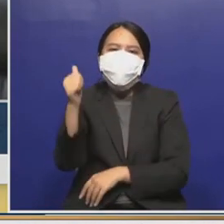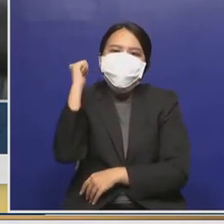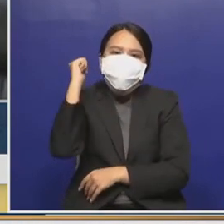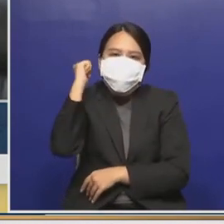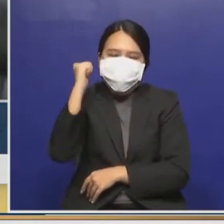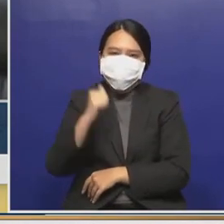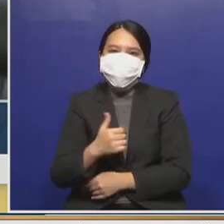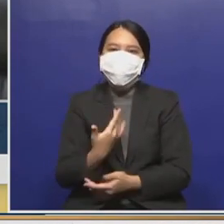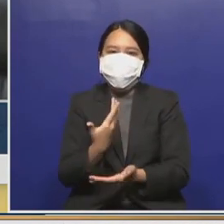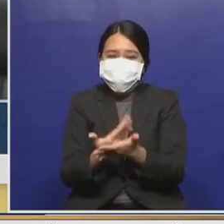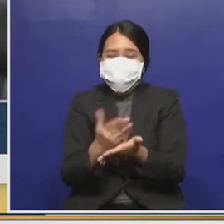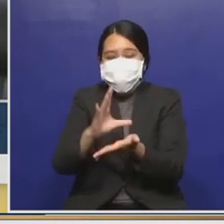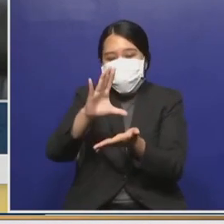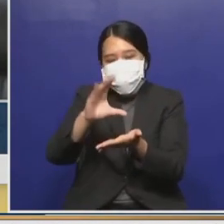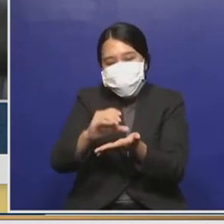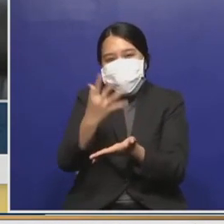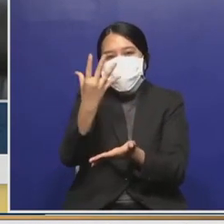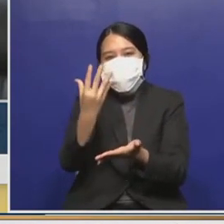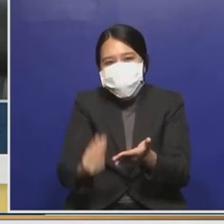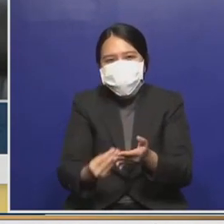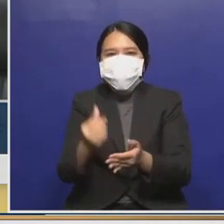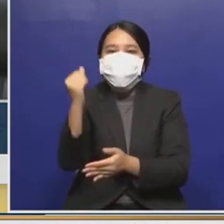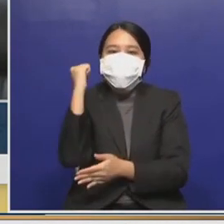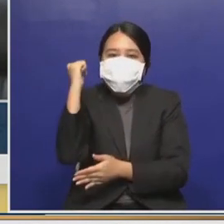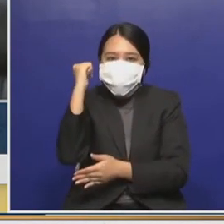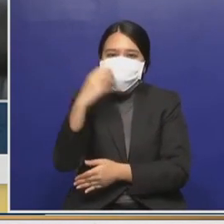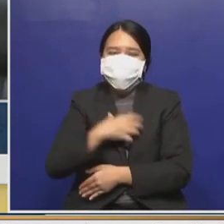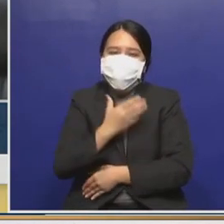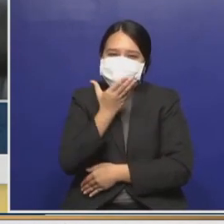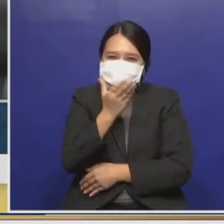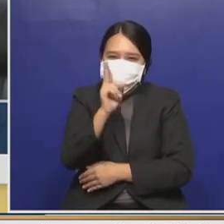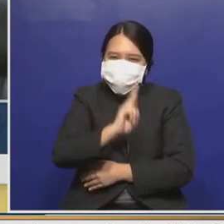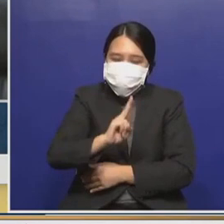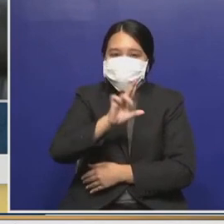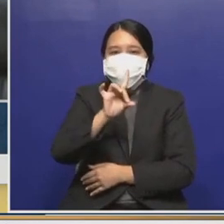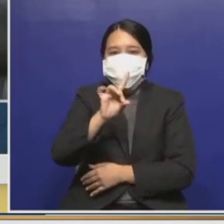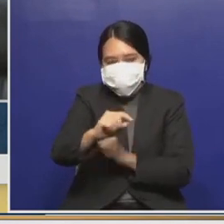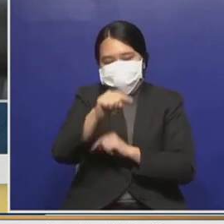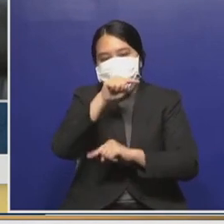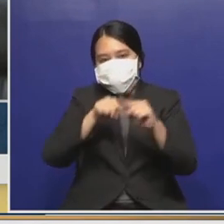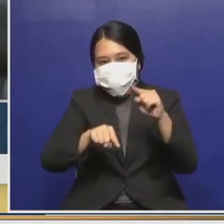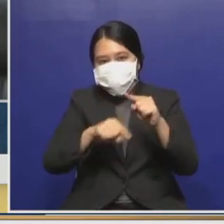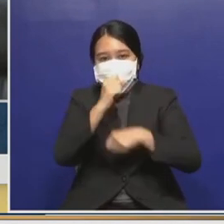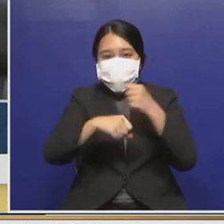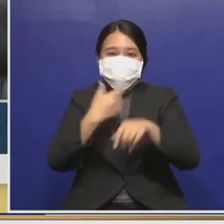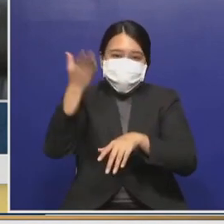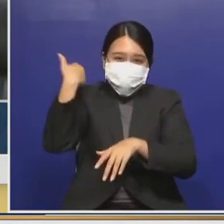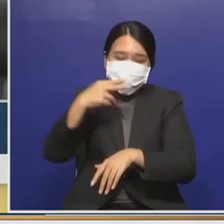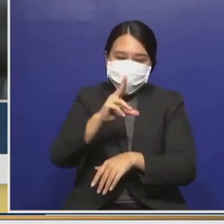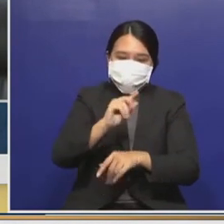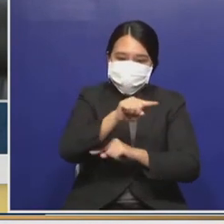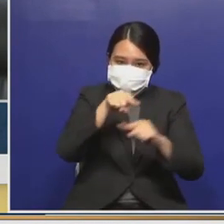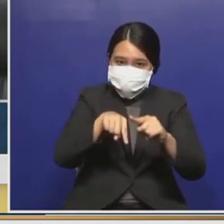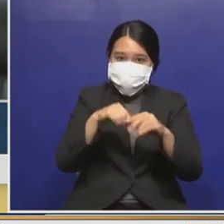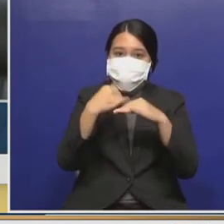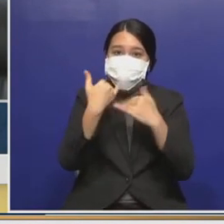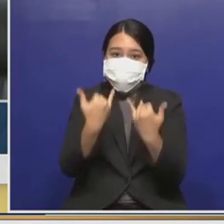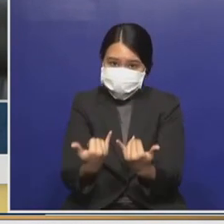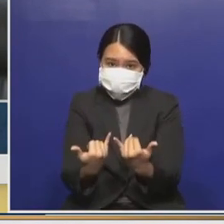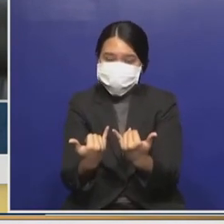ไม่หมดเหมอนเดิม ขอใหทานใช้ได้สัก 80% ก็บญแล้วปีที่แลวใช้ 30% ปีนี้